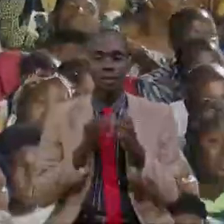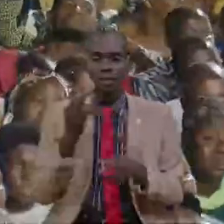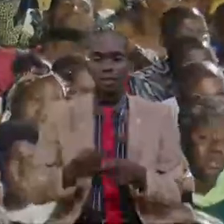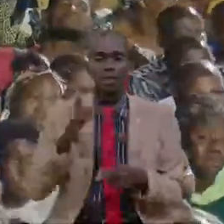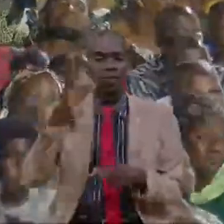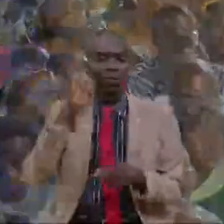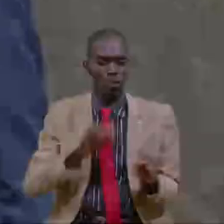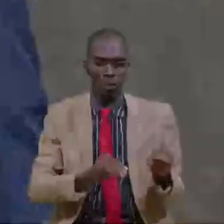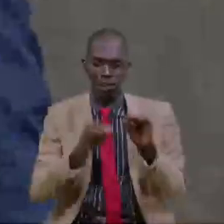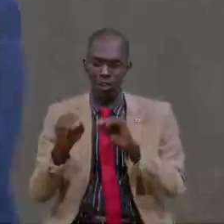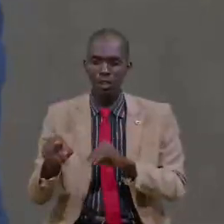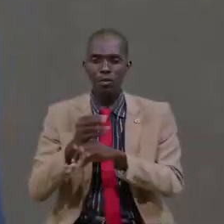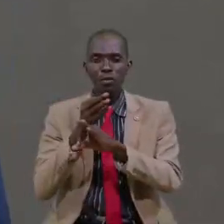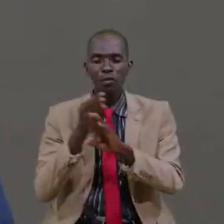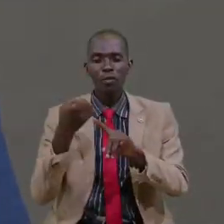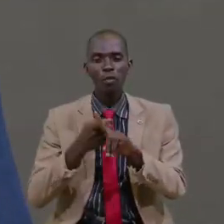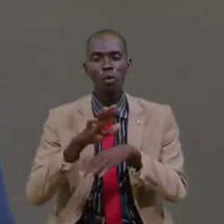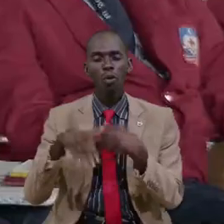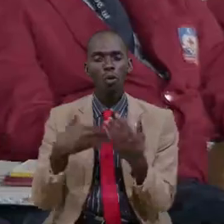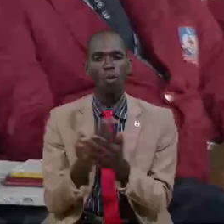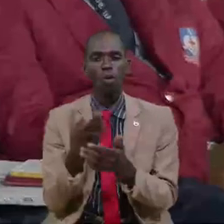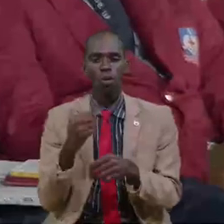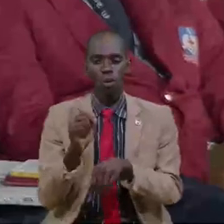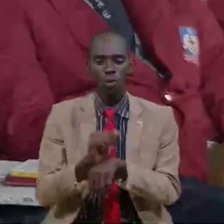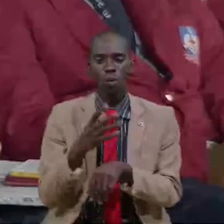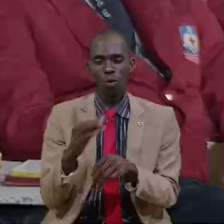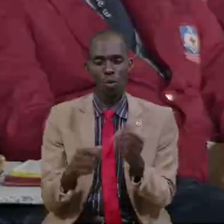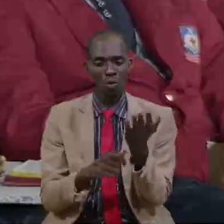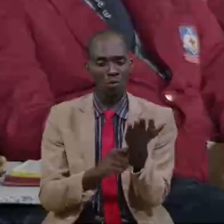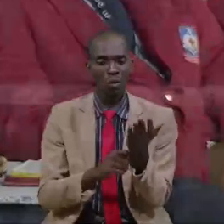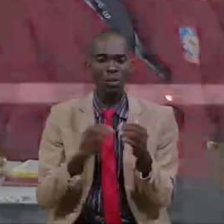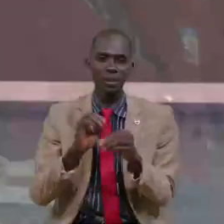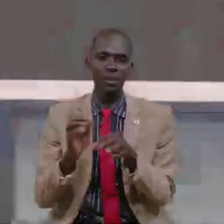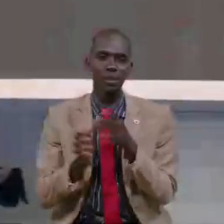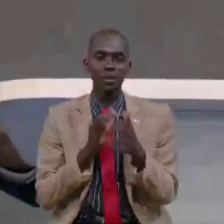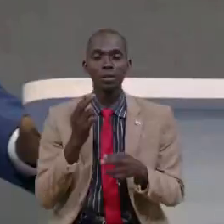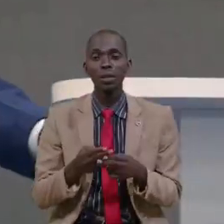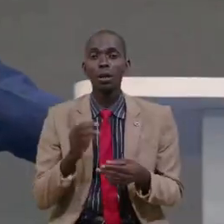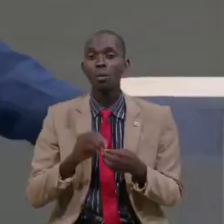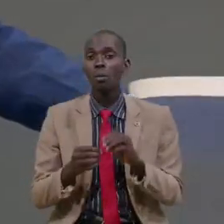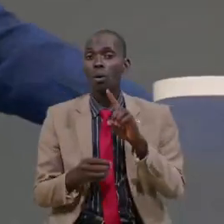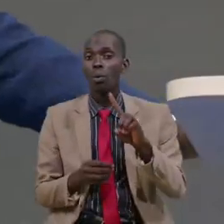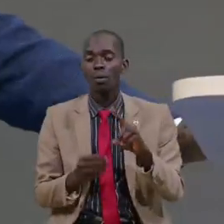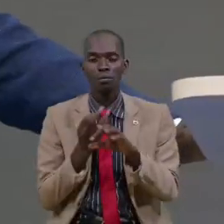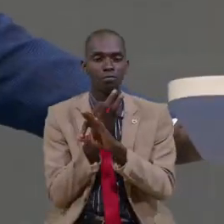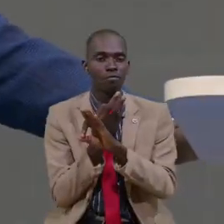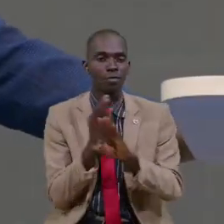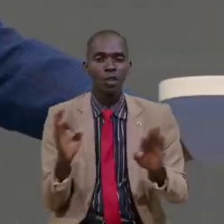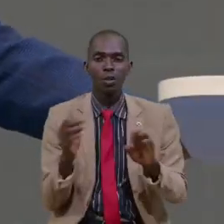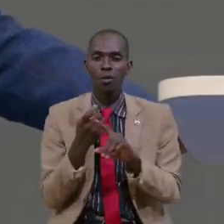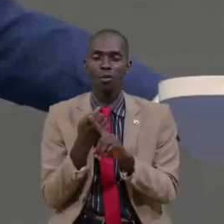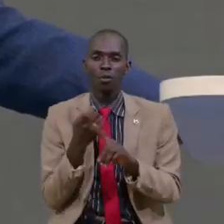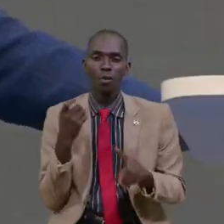va t'affranchir de toutes les œuvres de la chair au nom de Jésus. Premièrement, la libération de